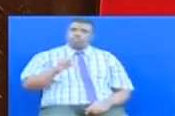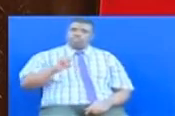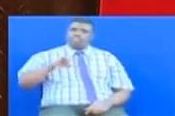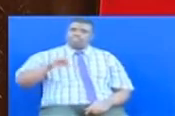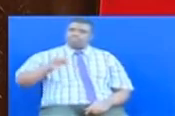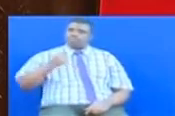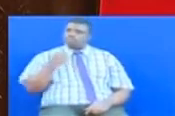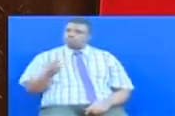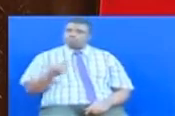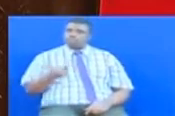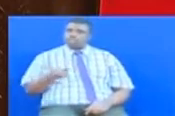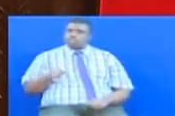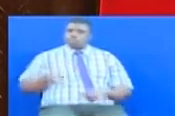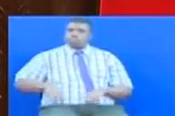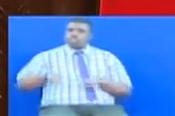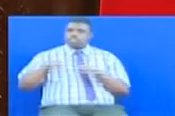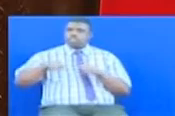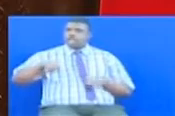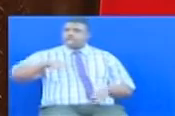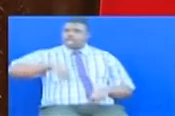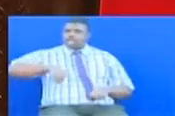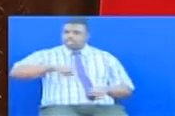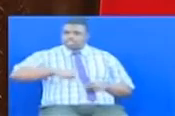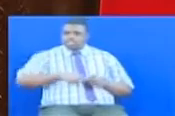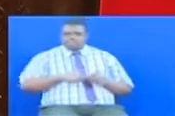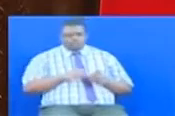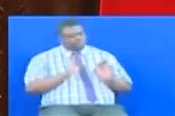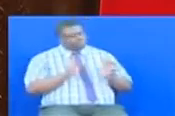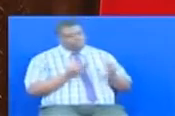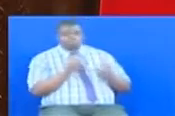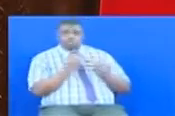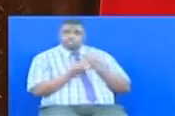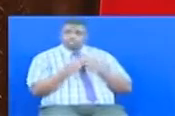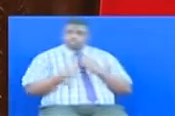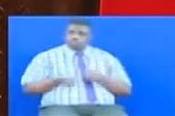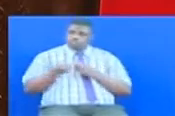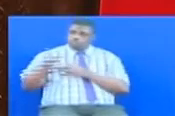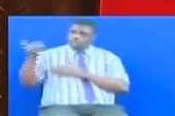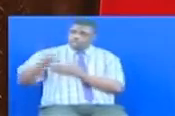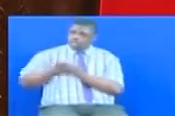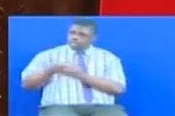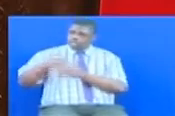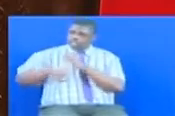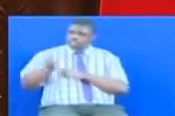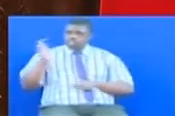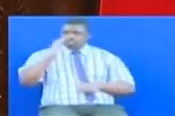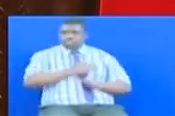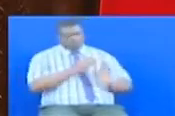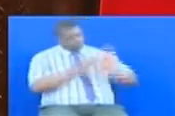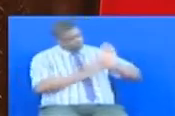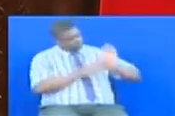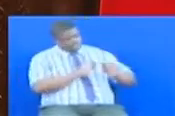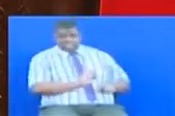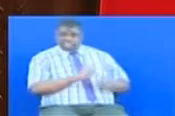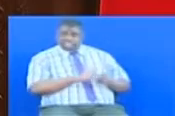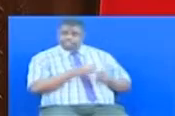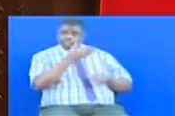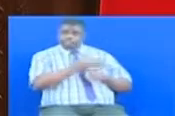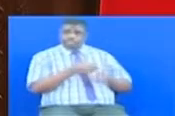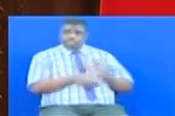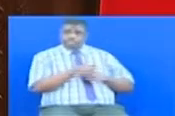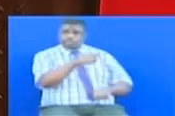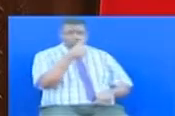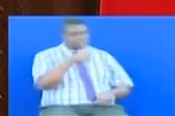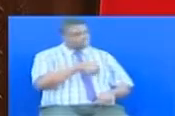wa ardhi, kwamba ni kwa namna gani tunasema tunatoa hati ndani ya siku 90, alafu majengo hayo hayo ya